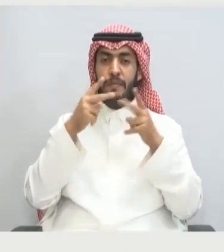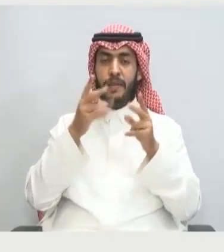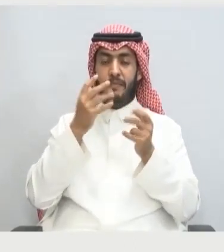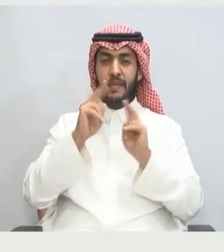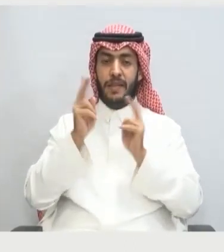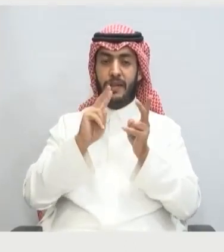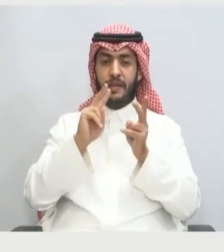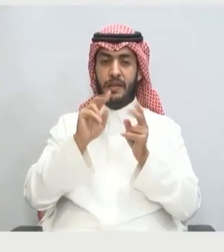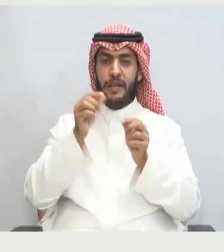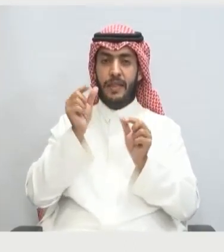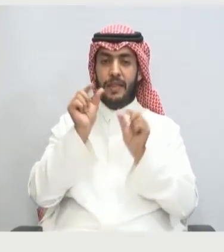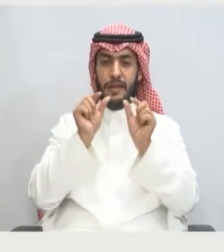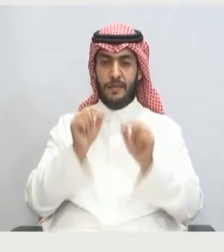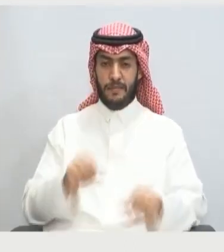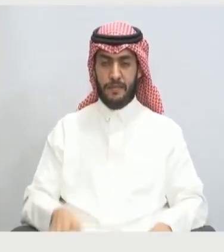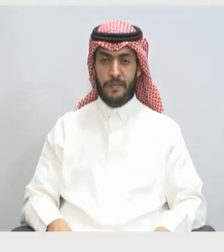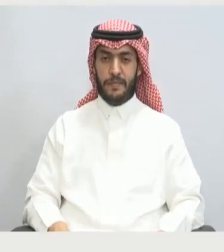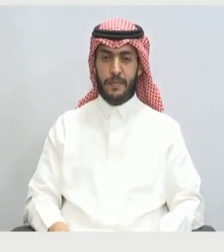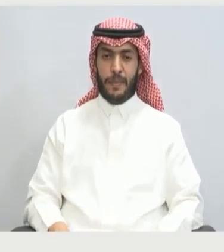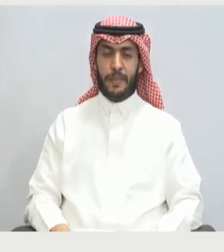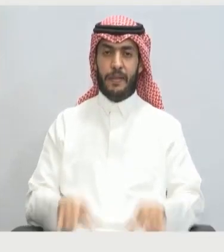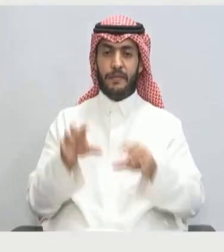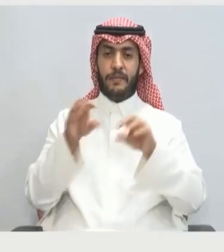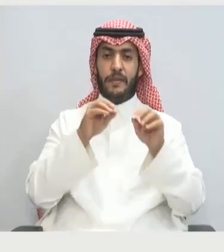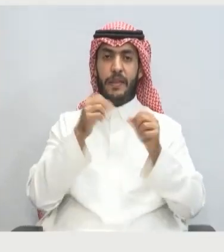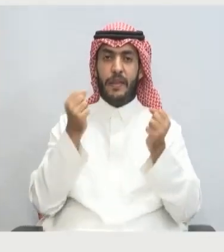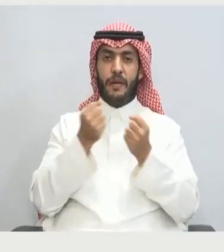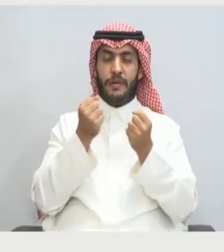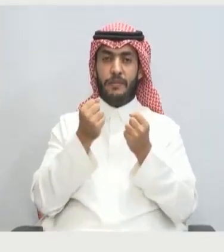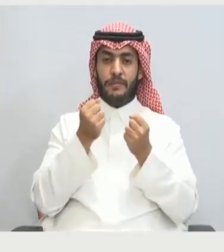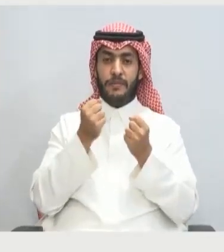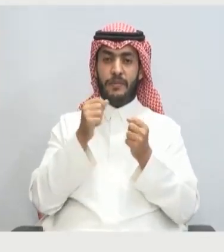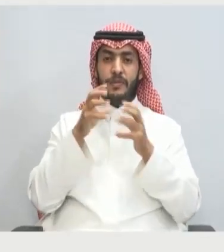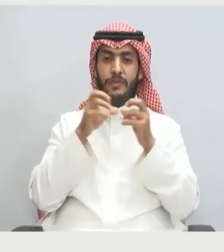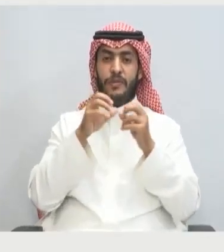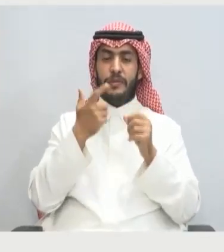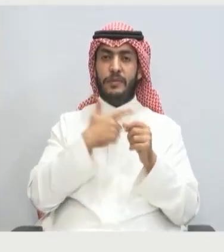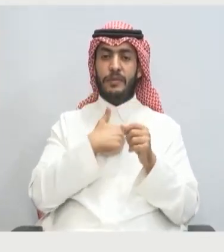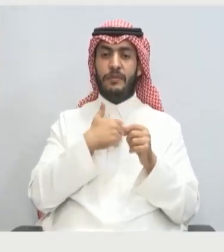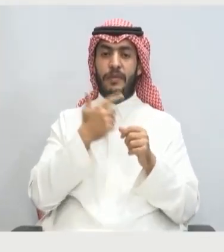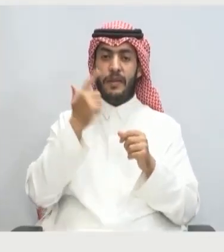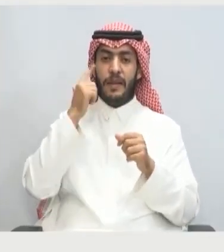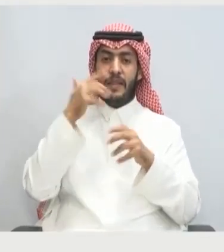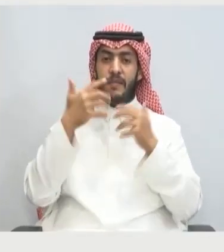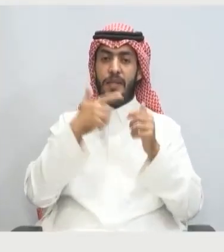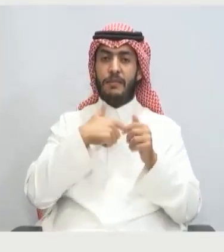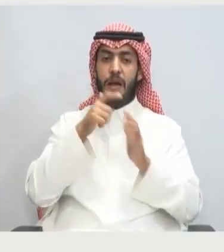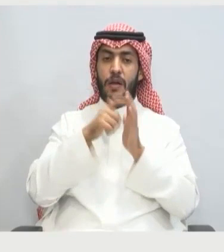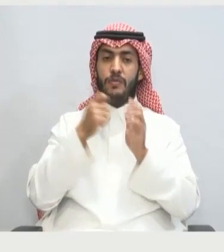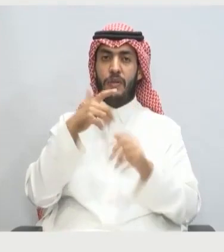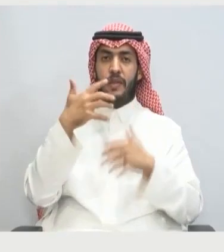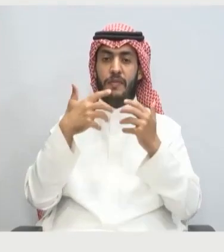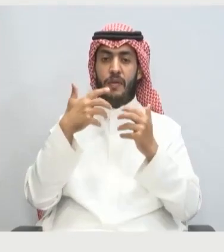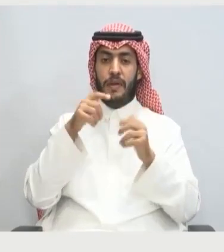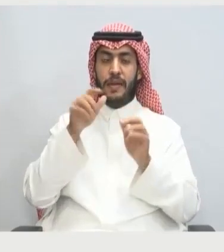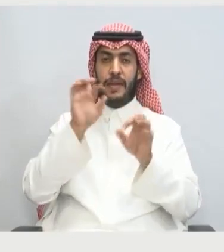بتغيير التركيز ننتقل الان الى التقويم اشرح ماذا يمكن ان نعرف عن التفاعل من خلال قانون سرعه